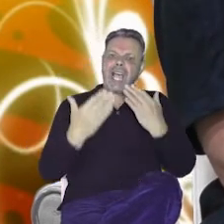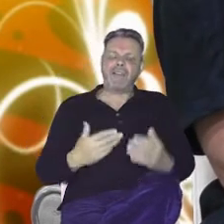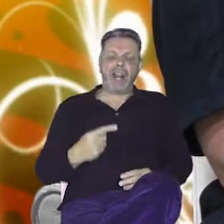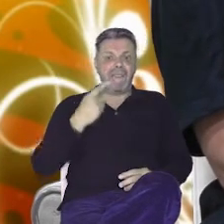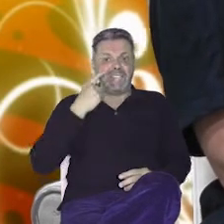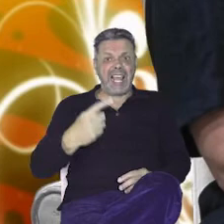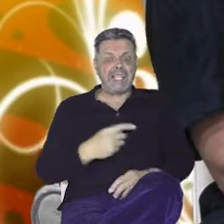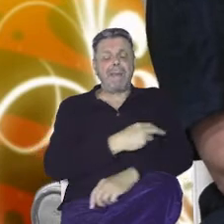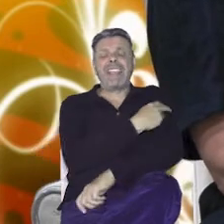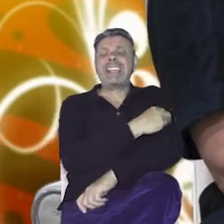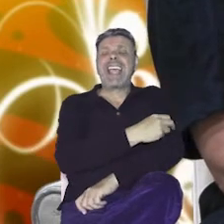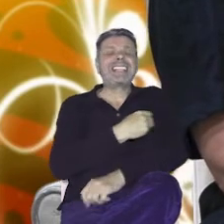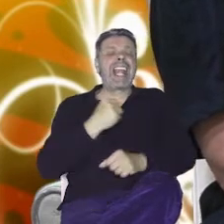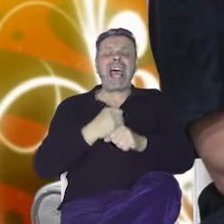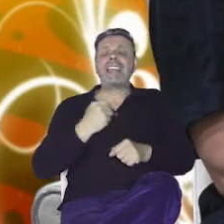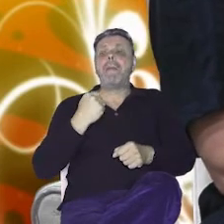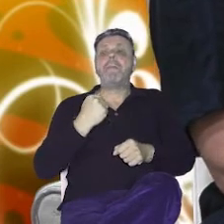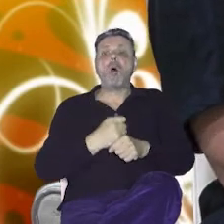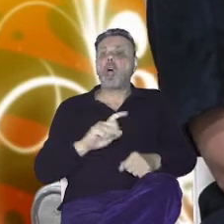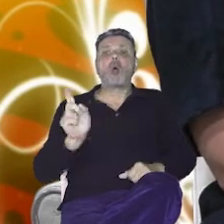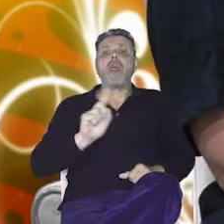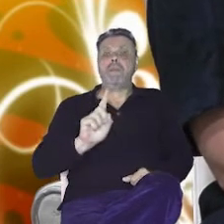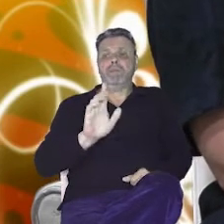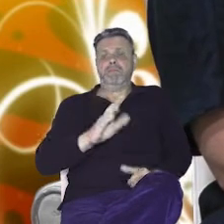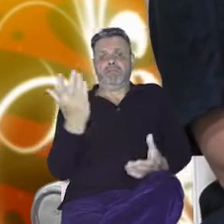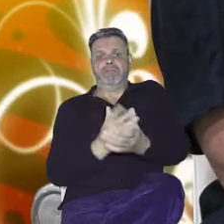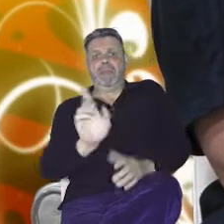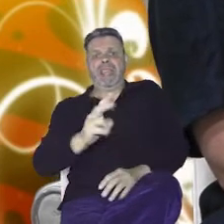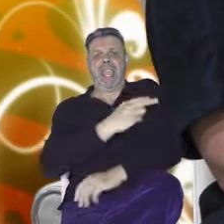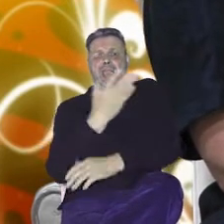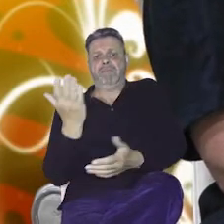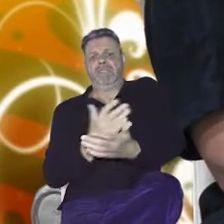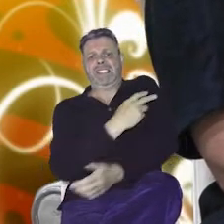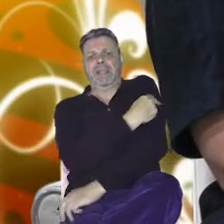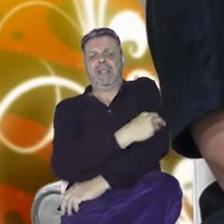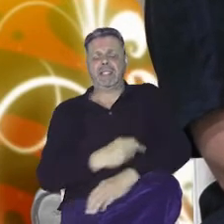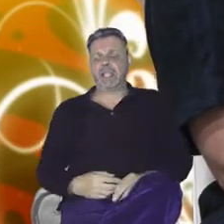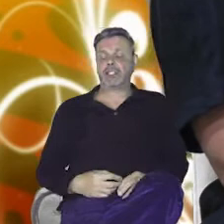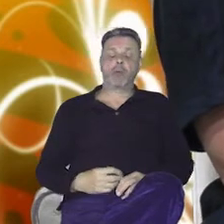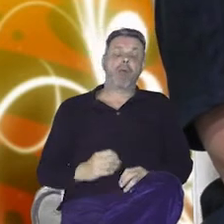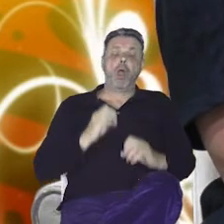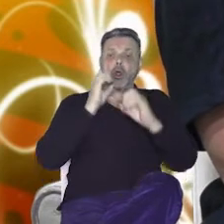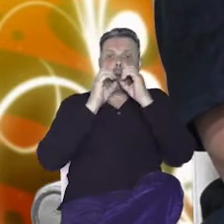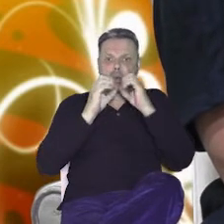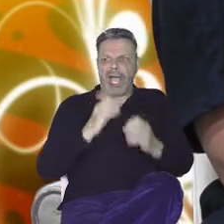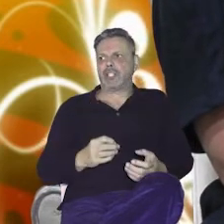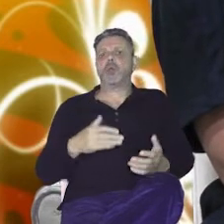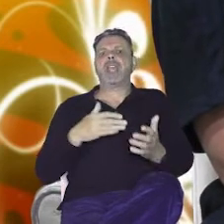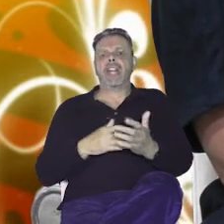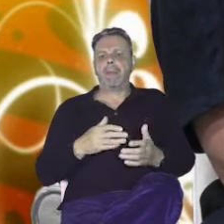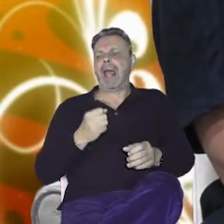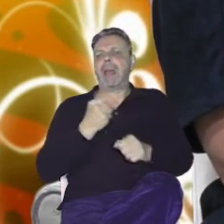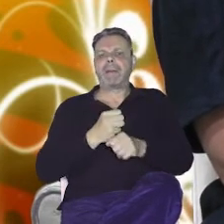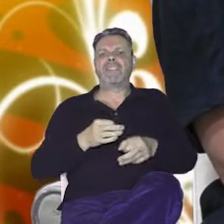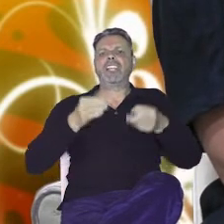odrađuju hrpu posla koji uopće nije njihov. Onda, komunikaciju o obavještavanju mene trebala je obaviti socijalna služba